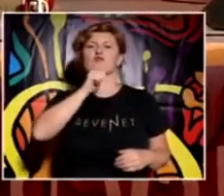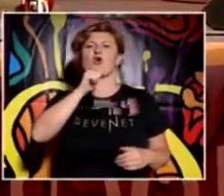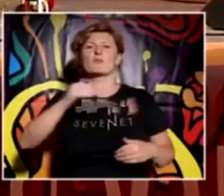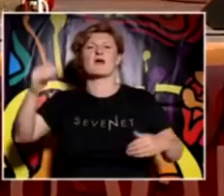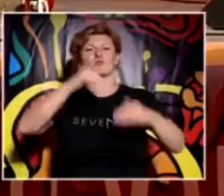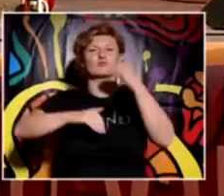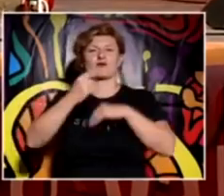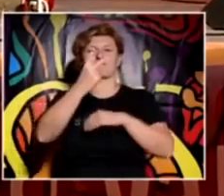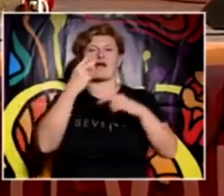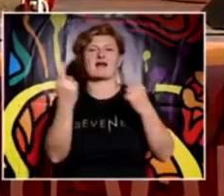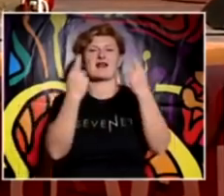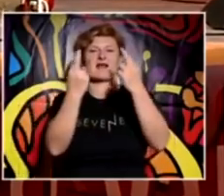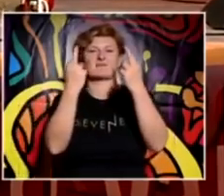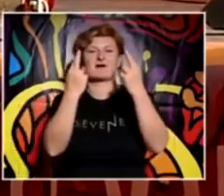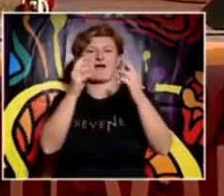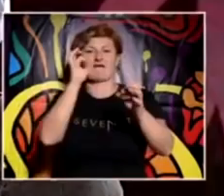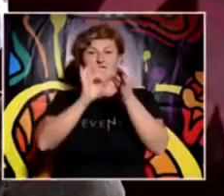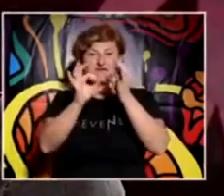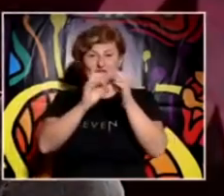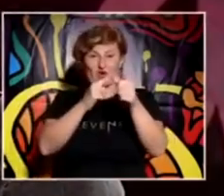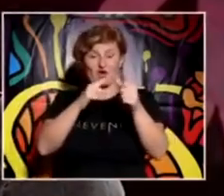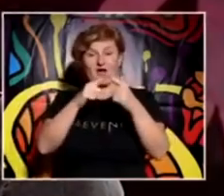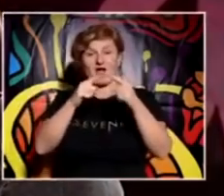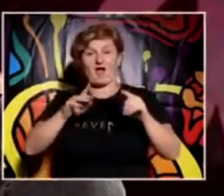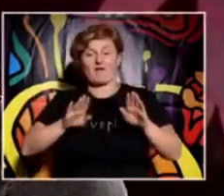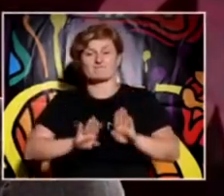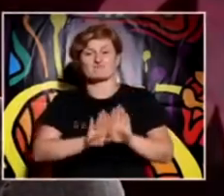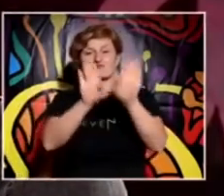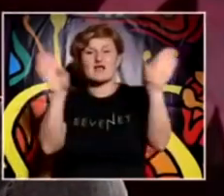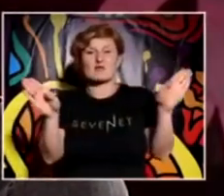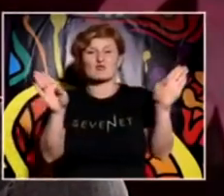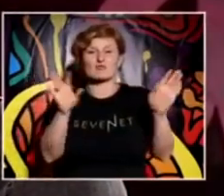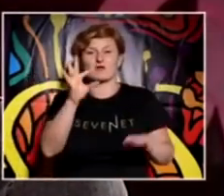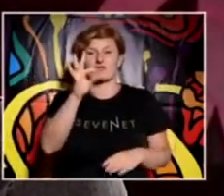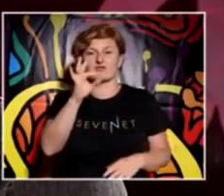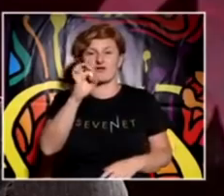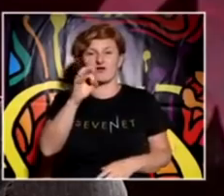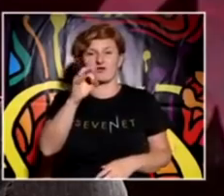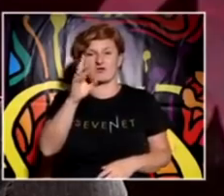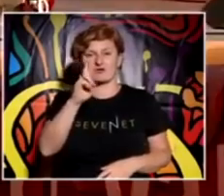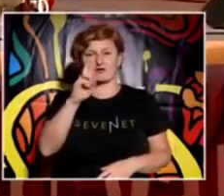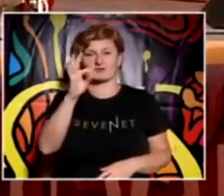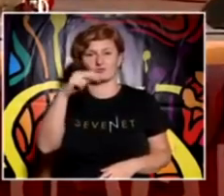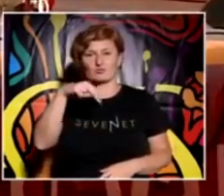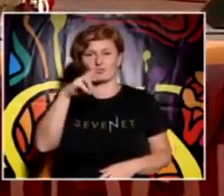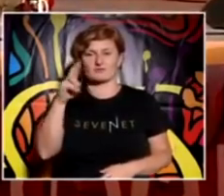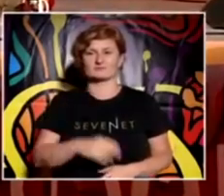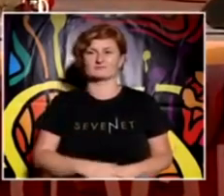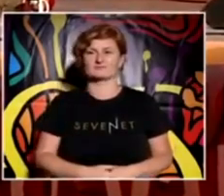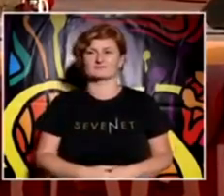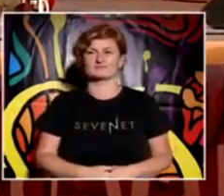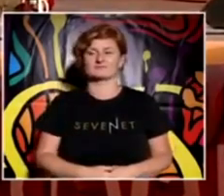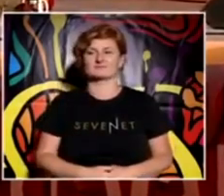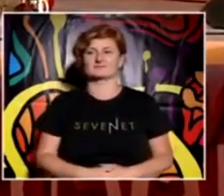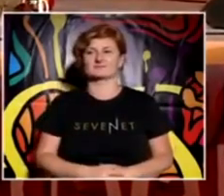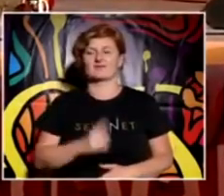reklamowali 2 rzeczy. Wino i Muzeum Tortur. Będę musiał spróbować. Sabina, miałaś okazję spróbować... przewodnika, lokalnego